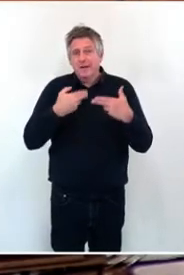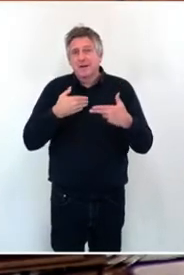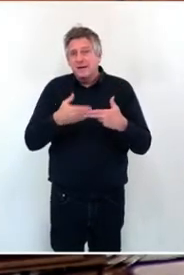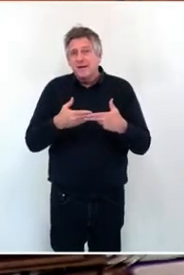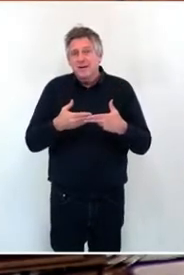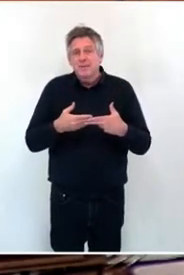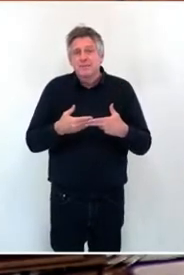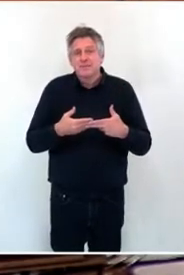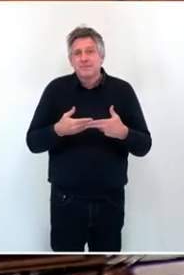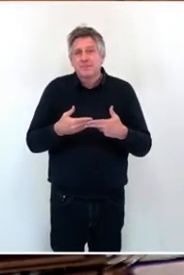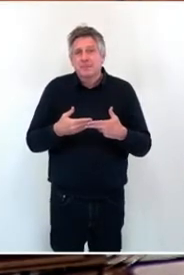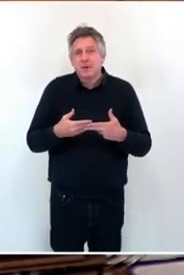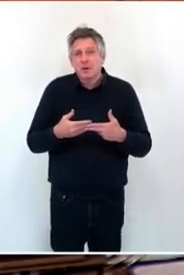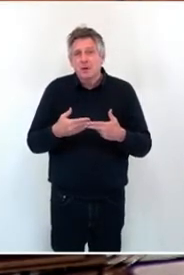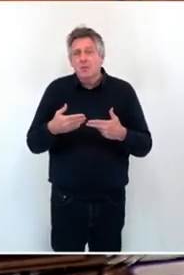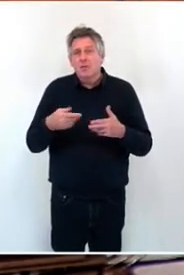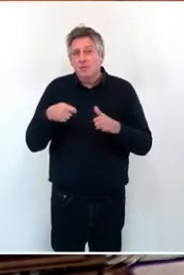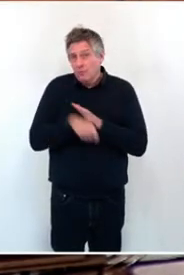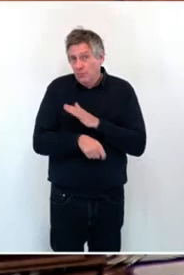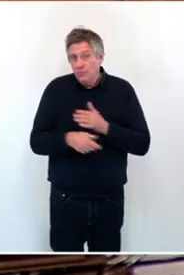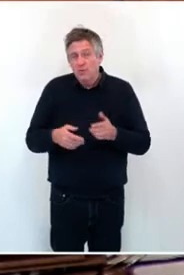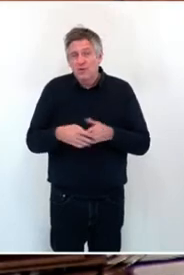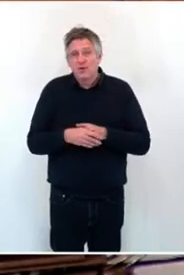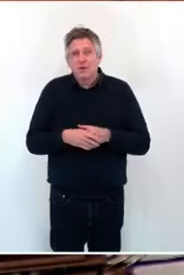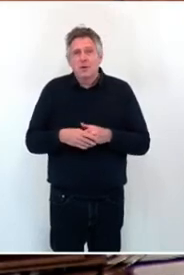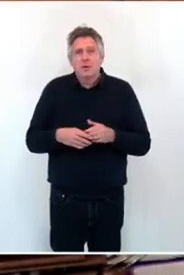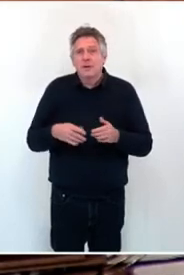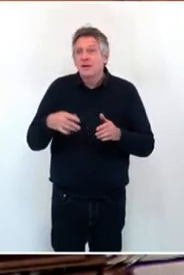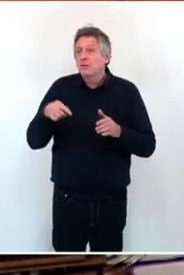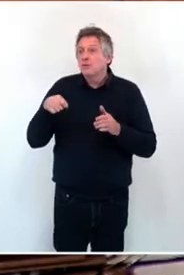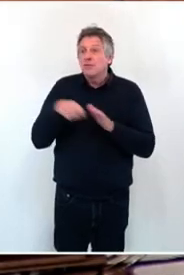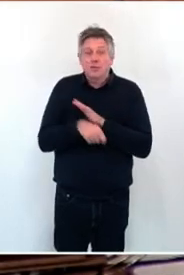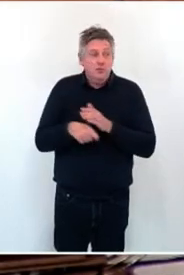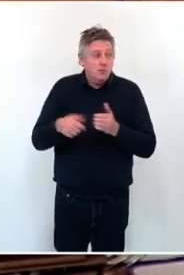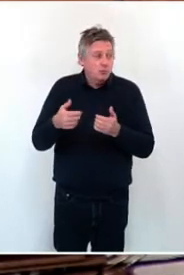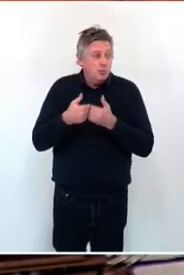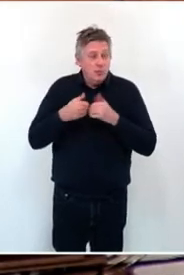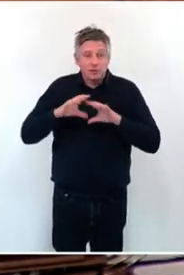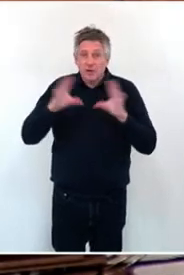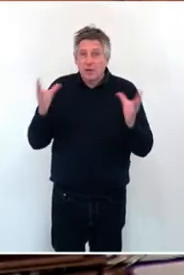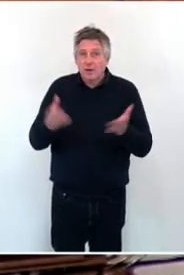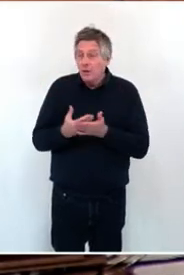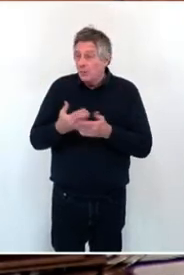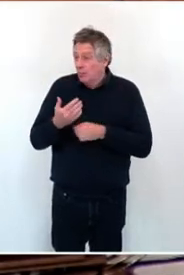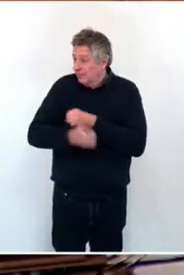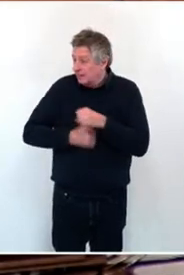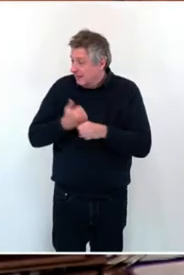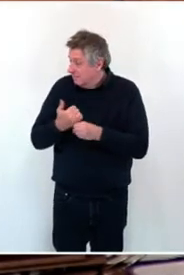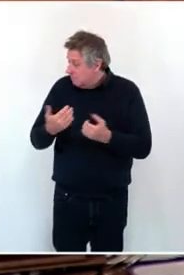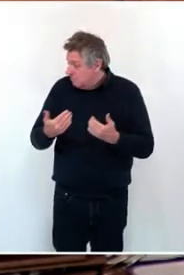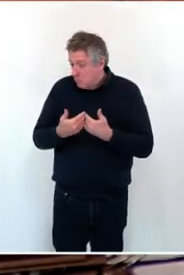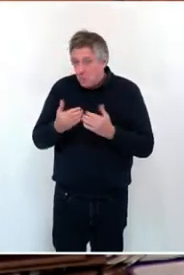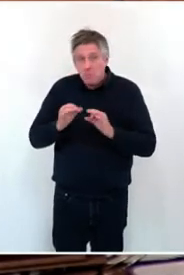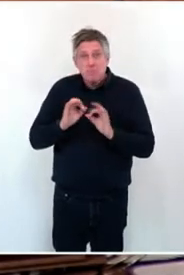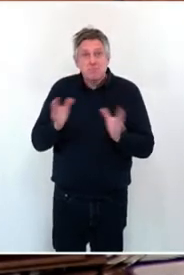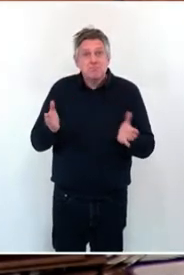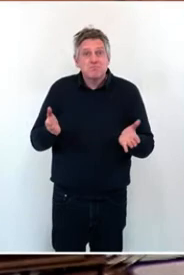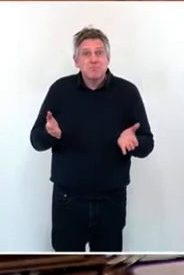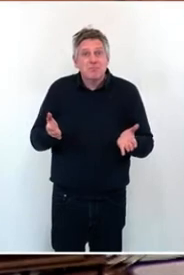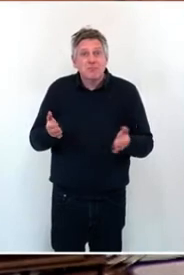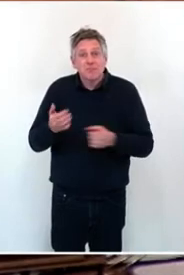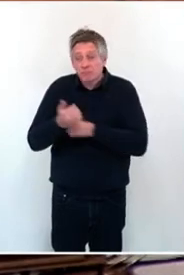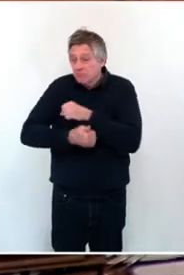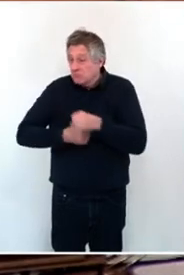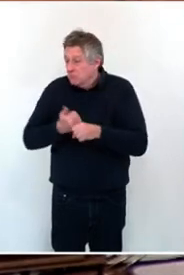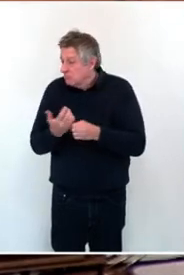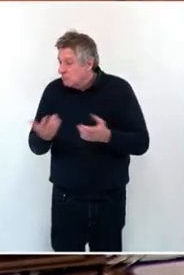aucun budget prévisionnel quant au montant de la subvention demandée n'est fourni cette année. Alors peut-être attendez-vous de nous